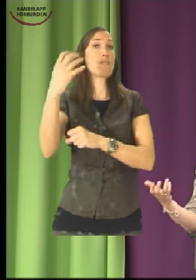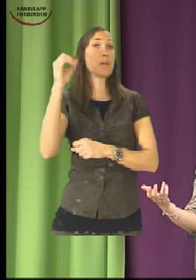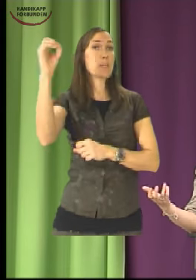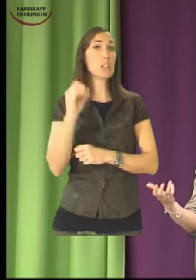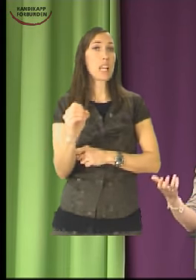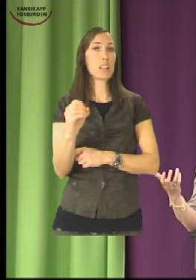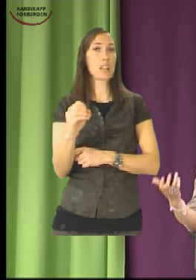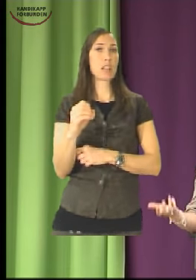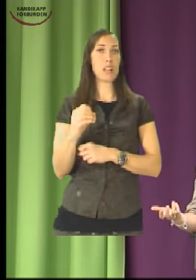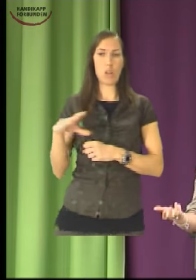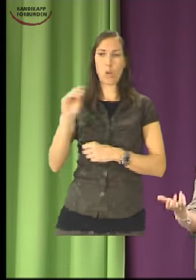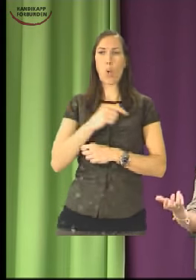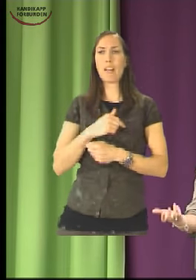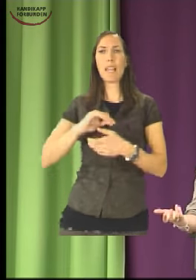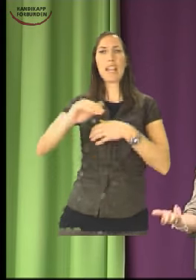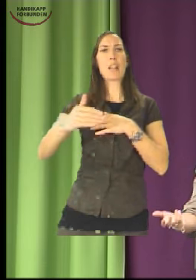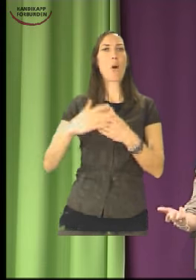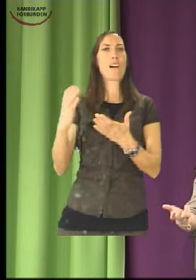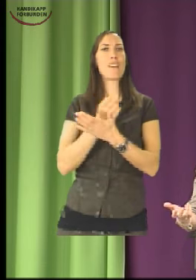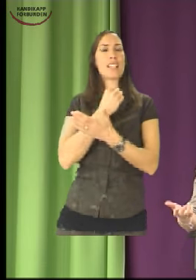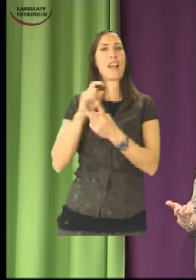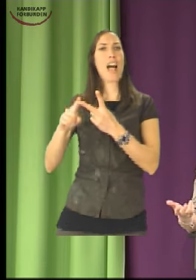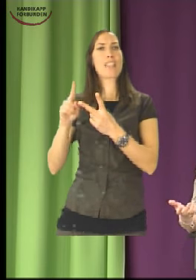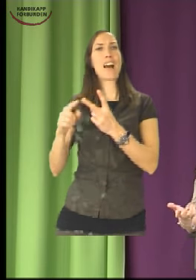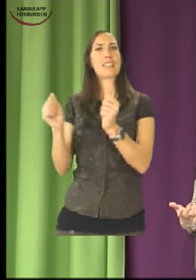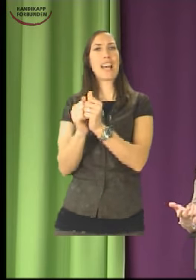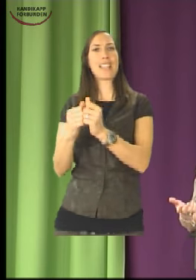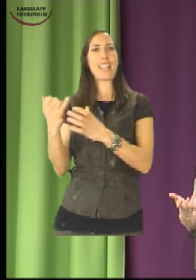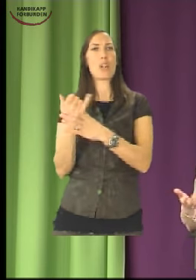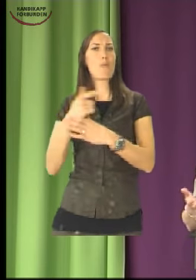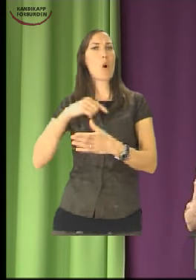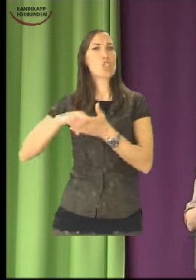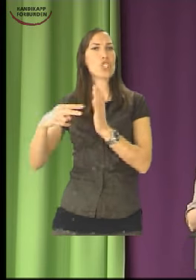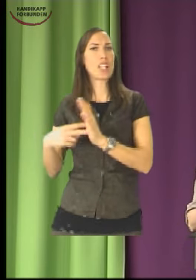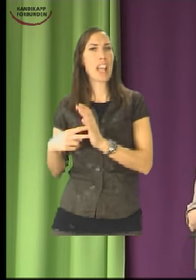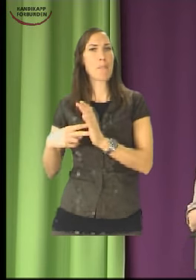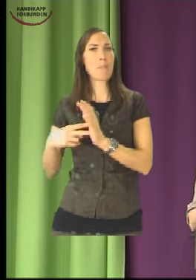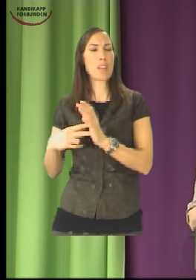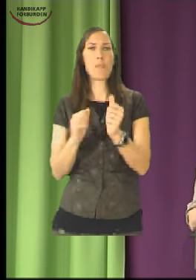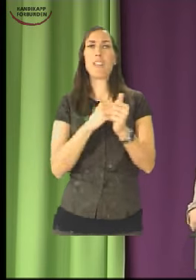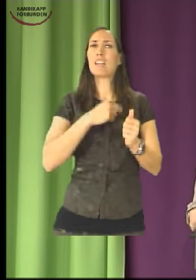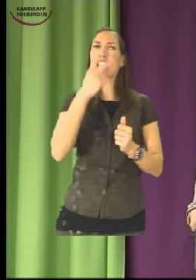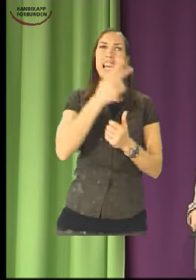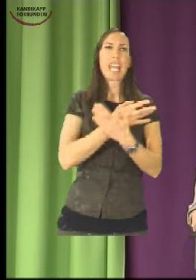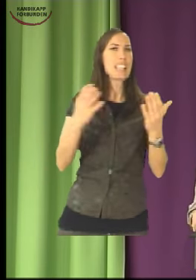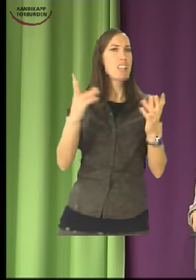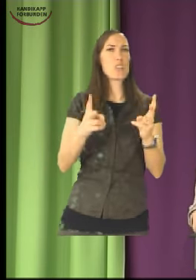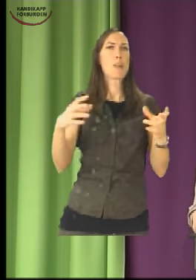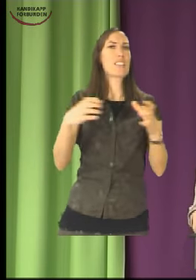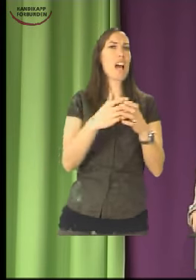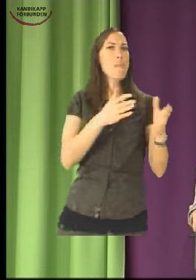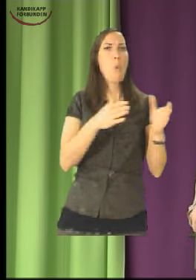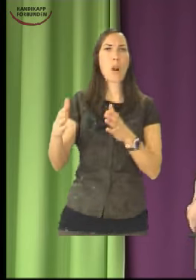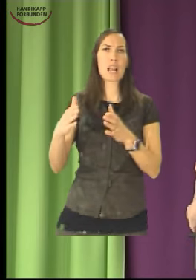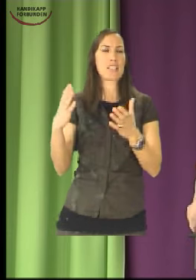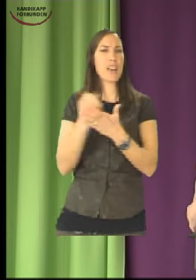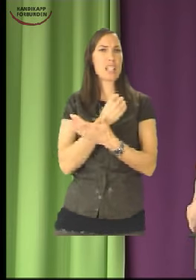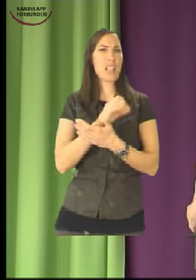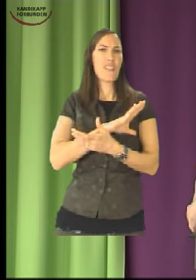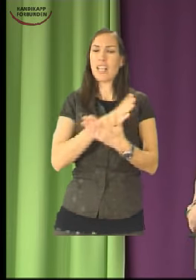igen vinst någon annanstans inom vårt system. Och det gör vi inte idag. Det finns allt för täta skott mellan